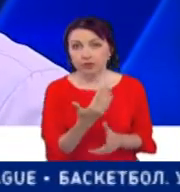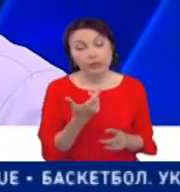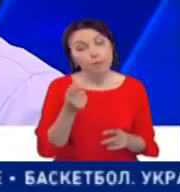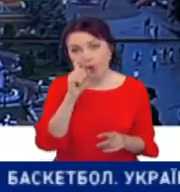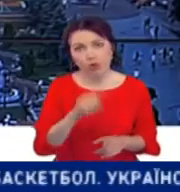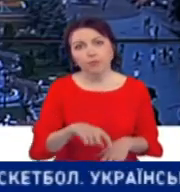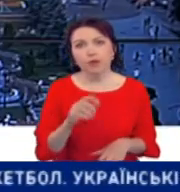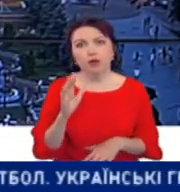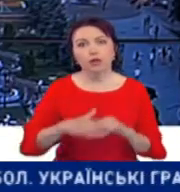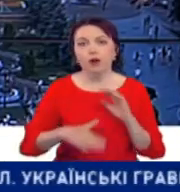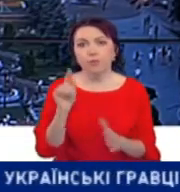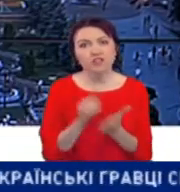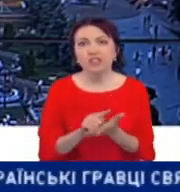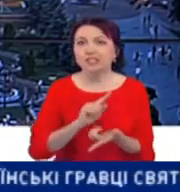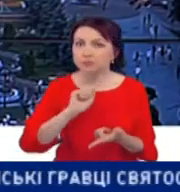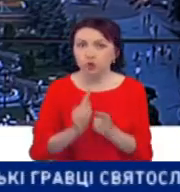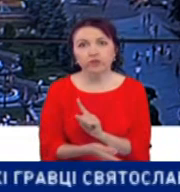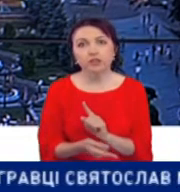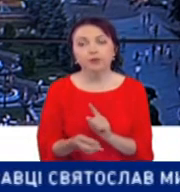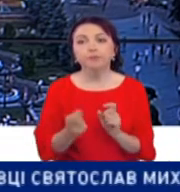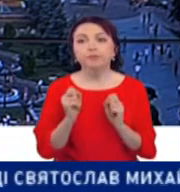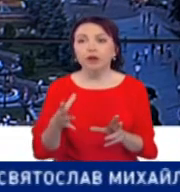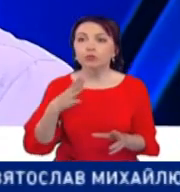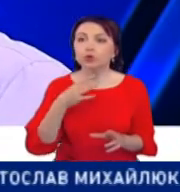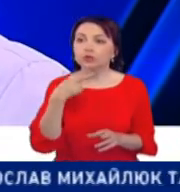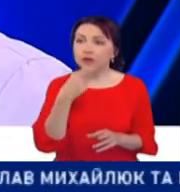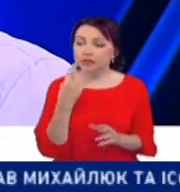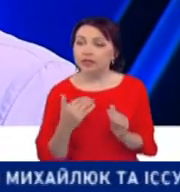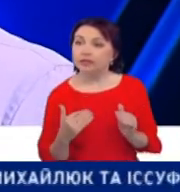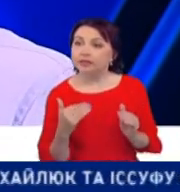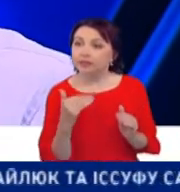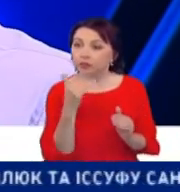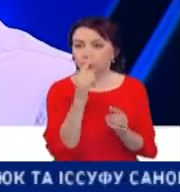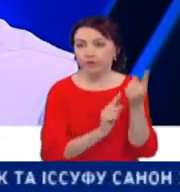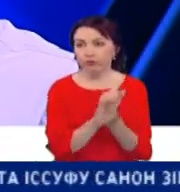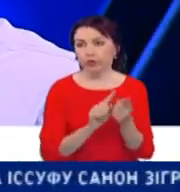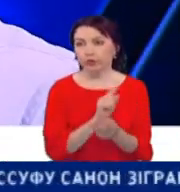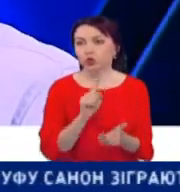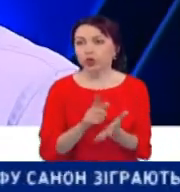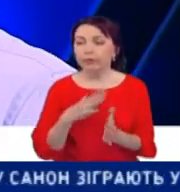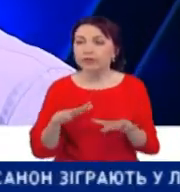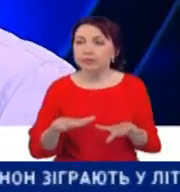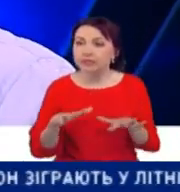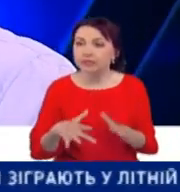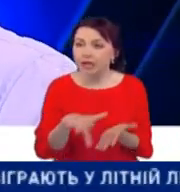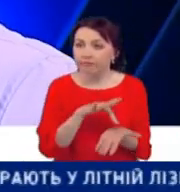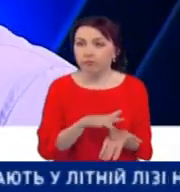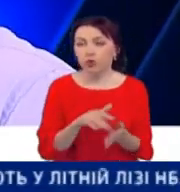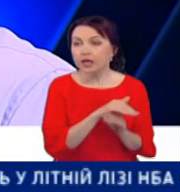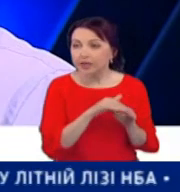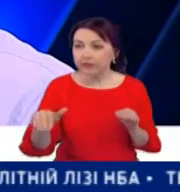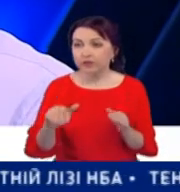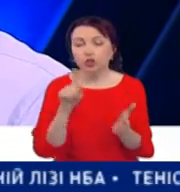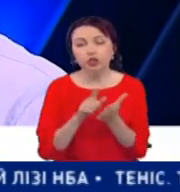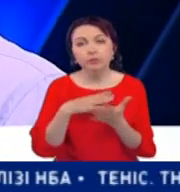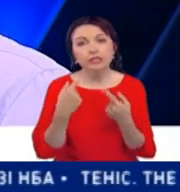погана практика, і вона повинна змінюватись, як було сказано, знизу це теж дуже добре, якщо хоча б на місцевому рівні починається інша